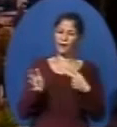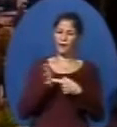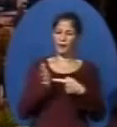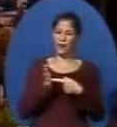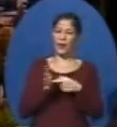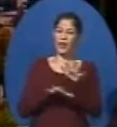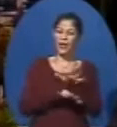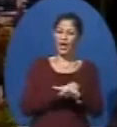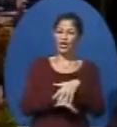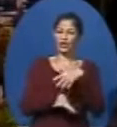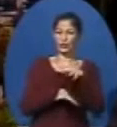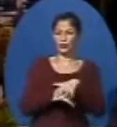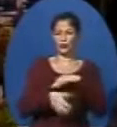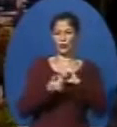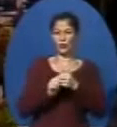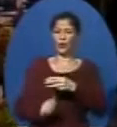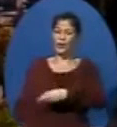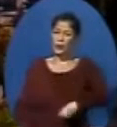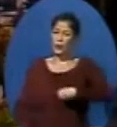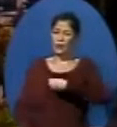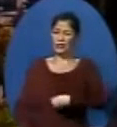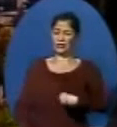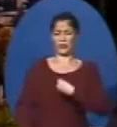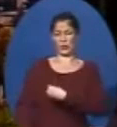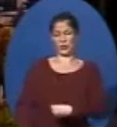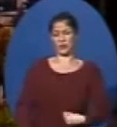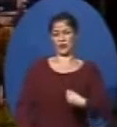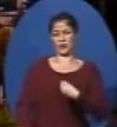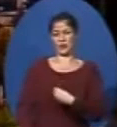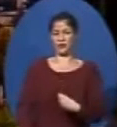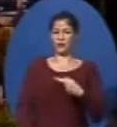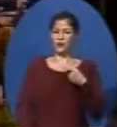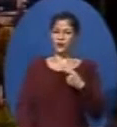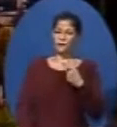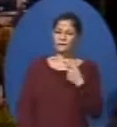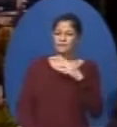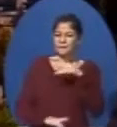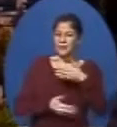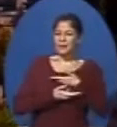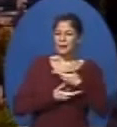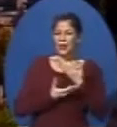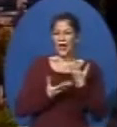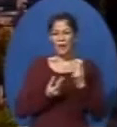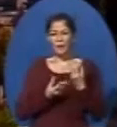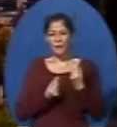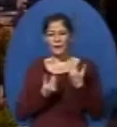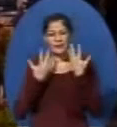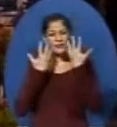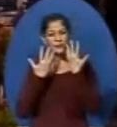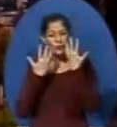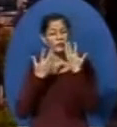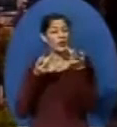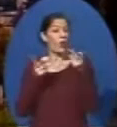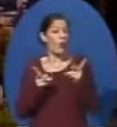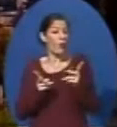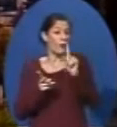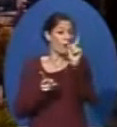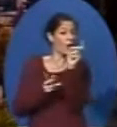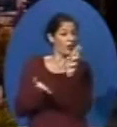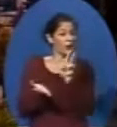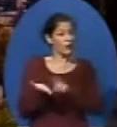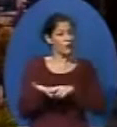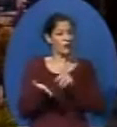הראיות שהיו. כלומר, הוא הסתמך על כל מיני השערות, סברות שהן מאוד סבירות, מאוד סבירות, אבל